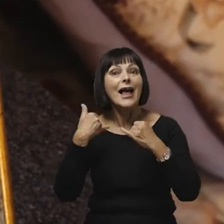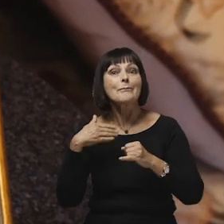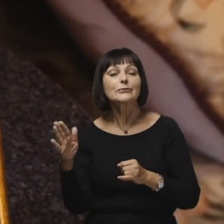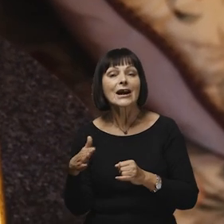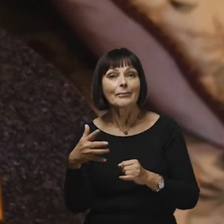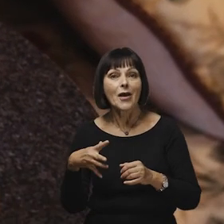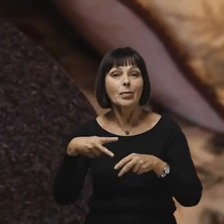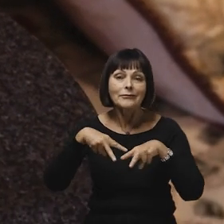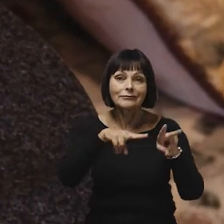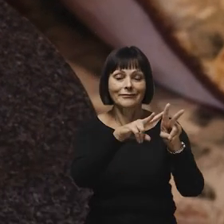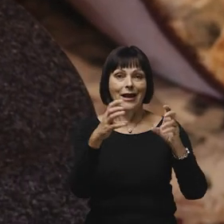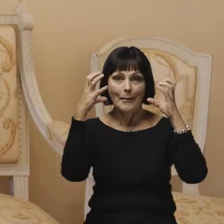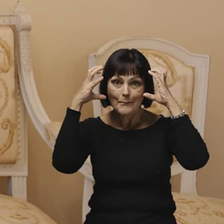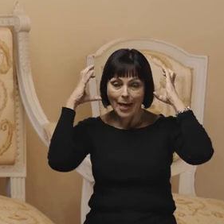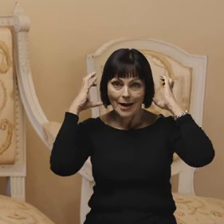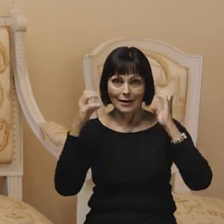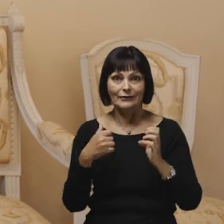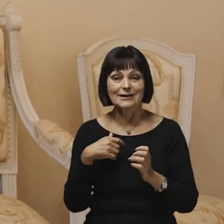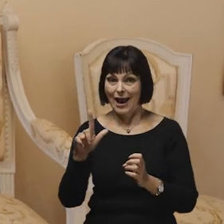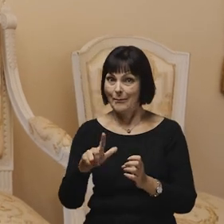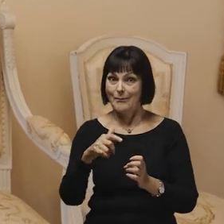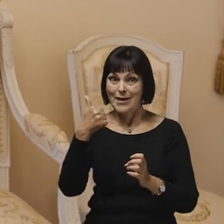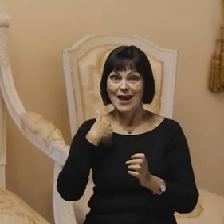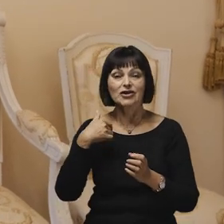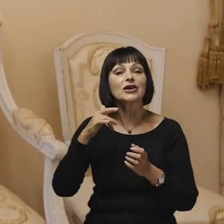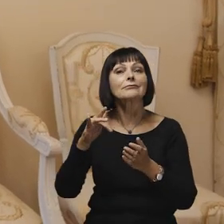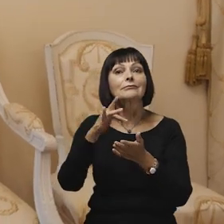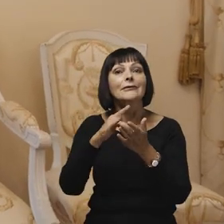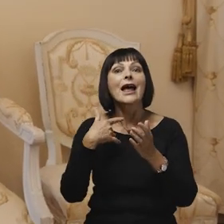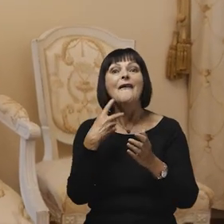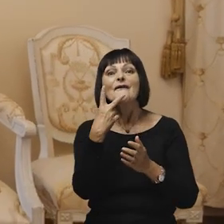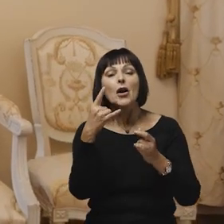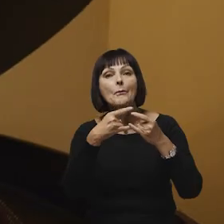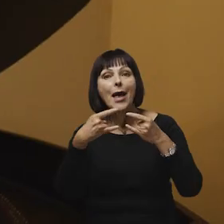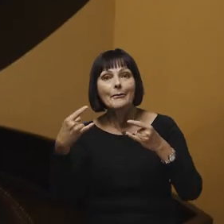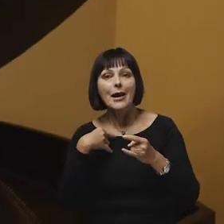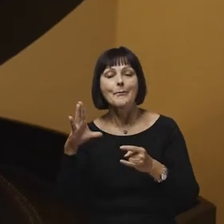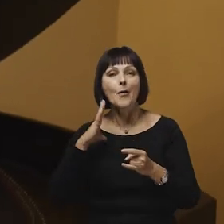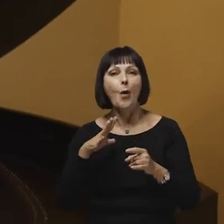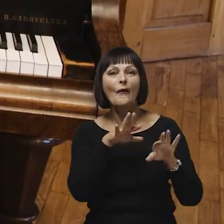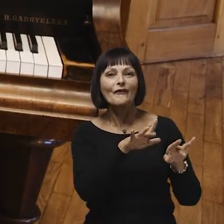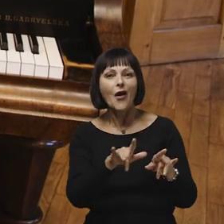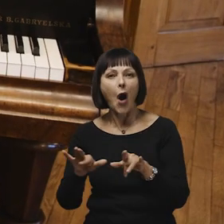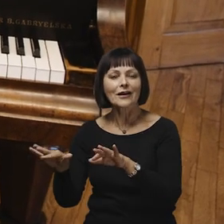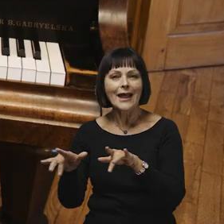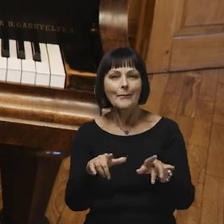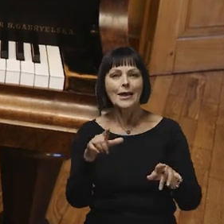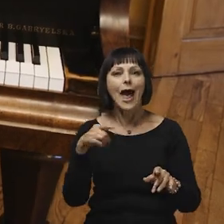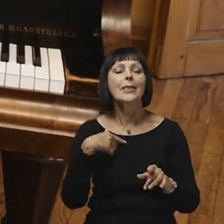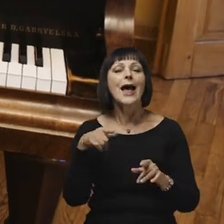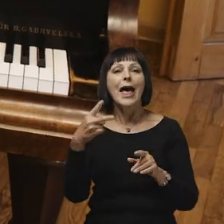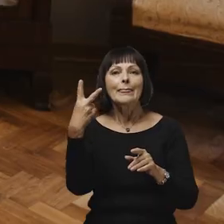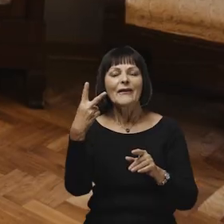do Ignacego Jana Paderewskiego. Do pierwotnego wyposażenia dworu należał wspomniany już fortepian marki Petrow,